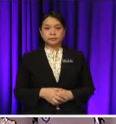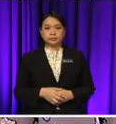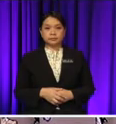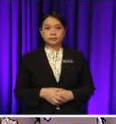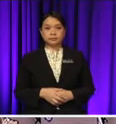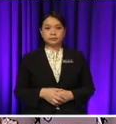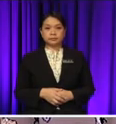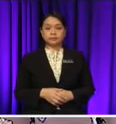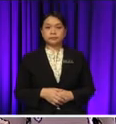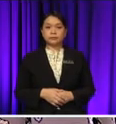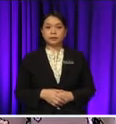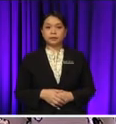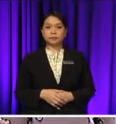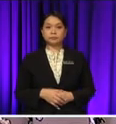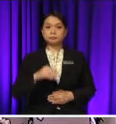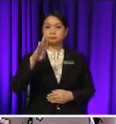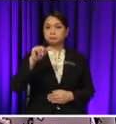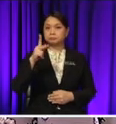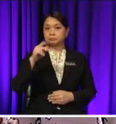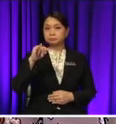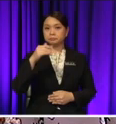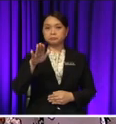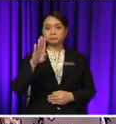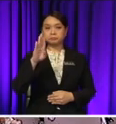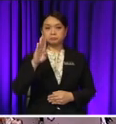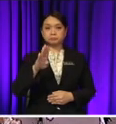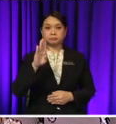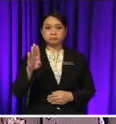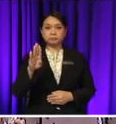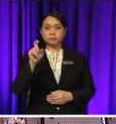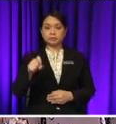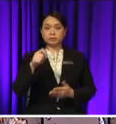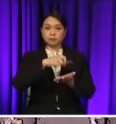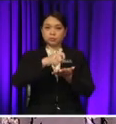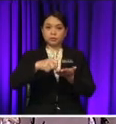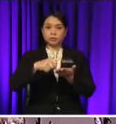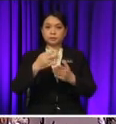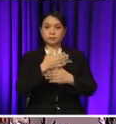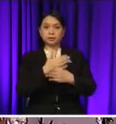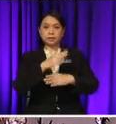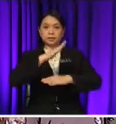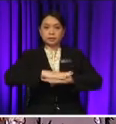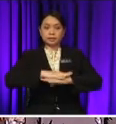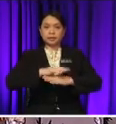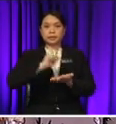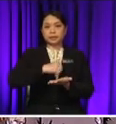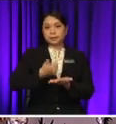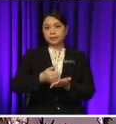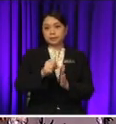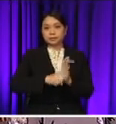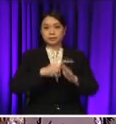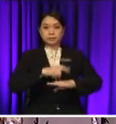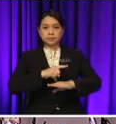Baki bibi ini pada saat itu hari bulan mesti ditulis di bagian atas menjadi